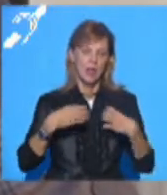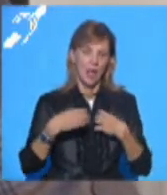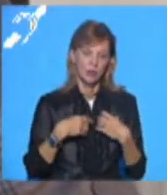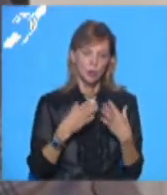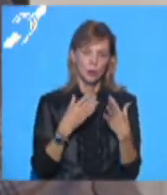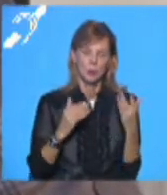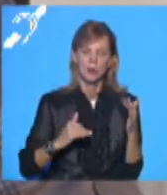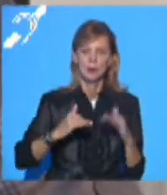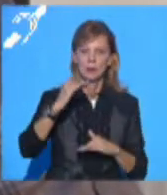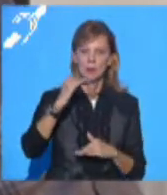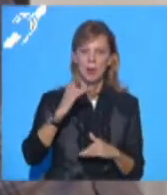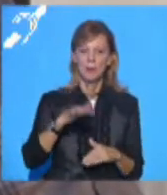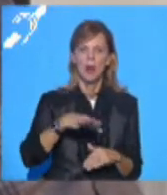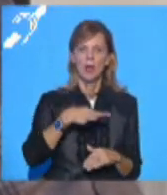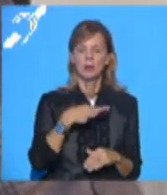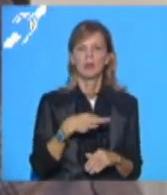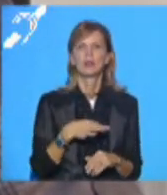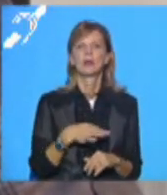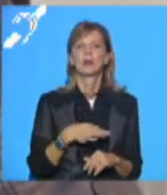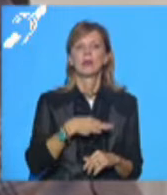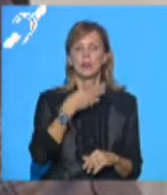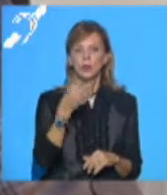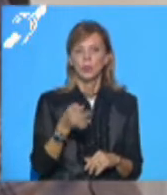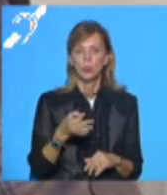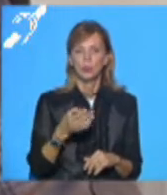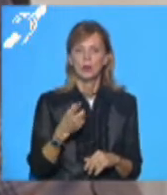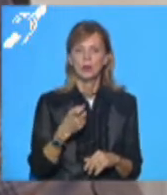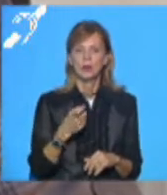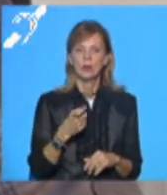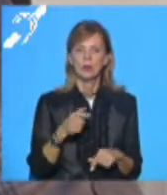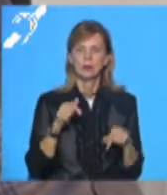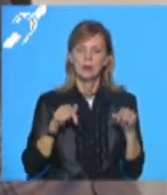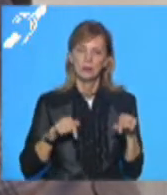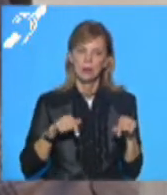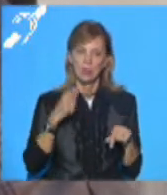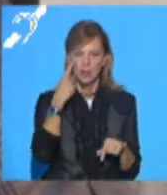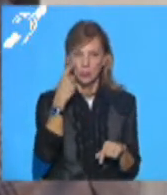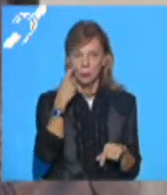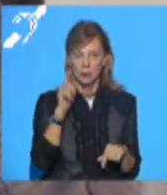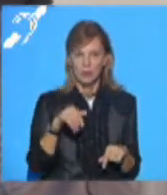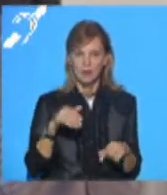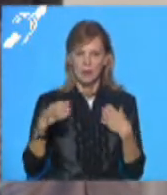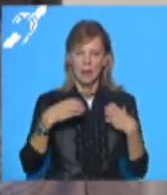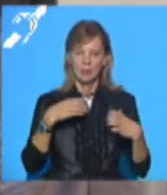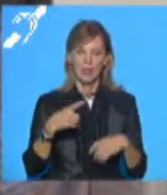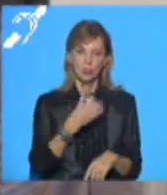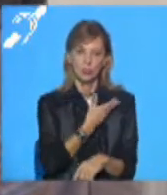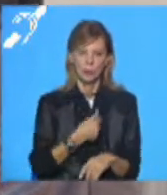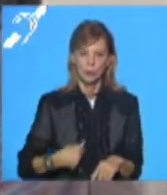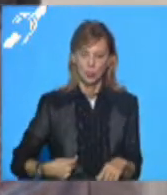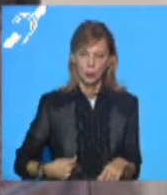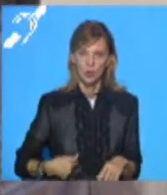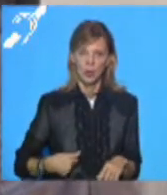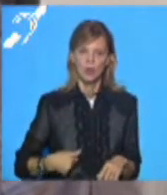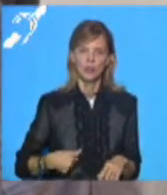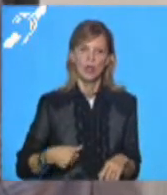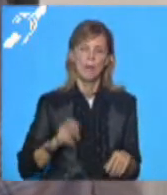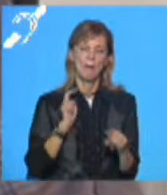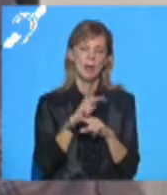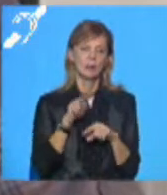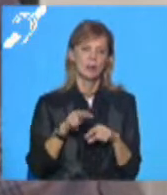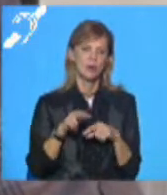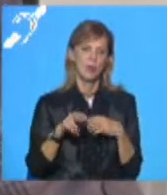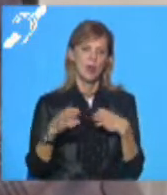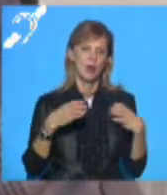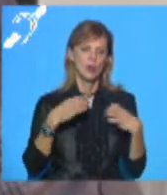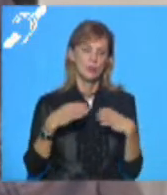număr cât mai mare, spun chiar din proprie experiență recentă la Teatrul Național din București, am un spectacol de mare succes, Titanic